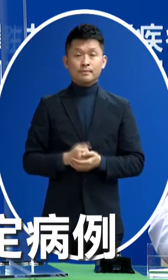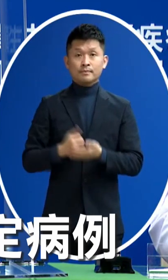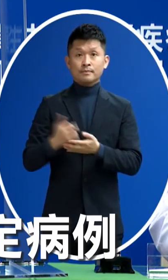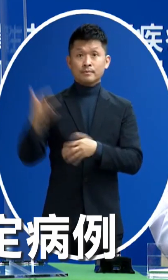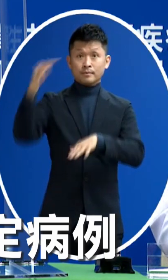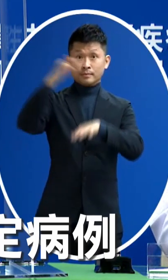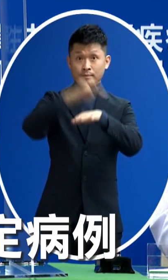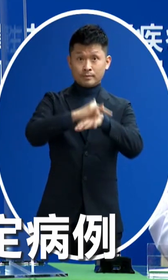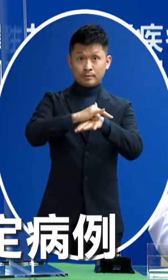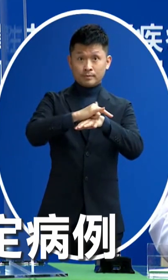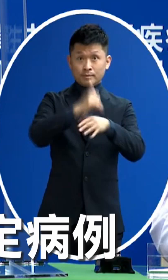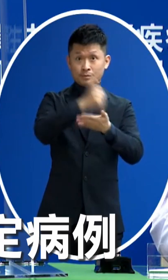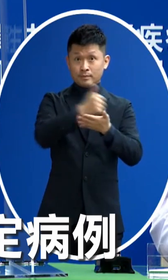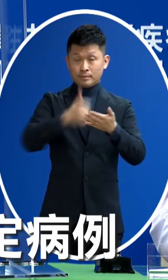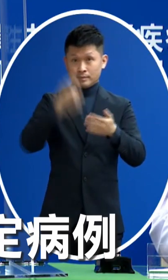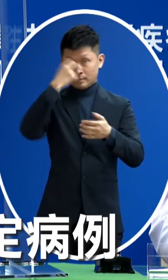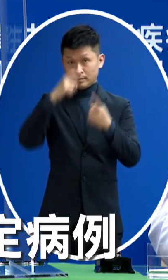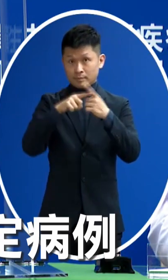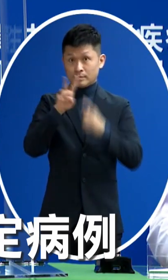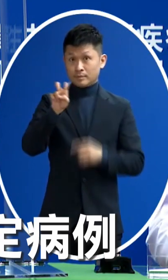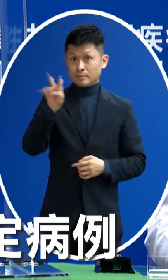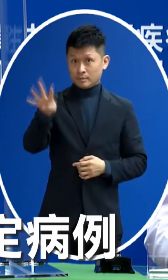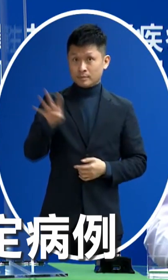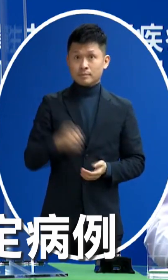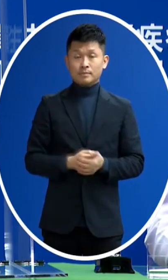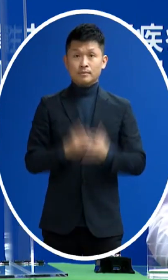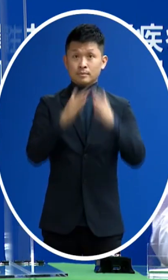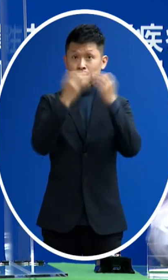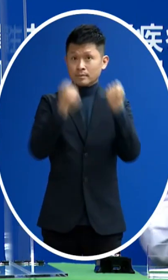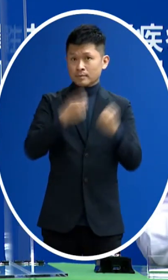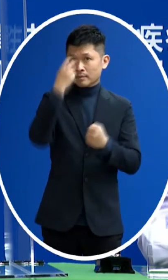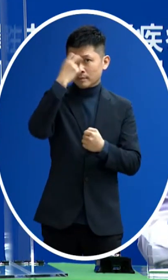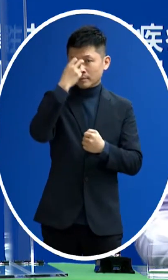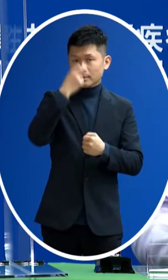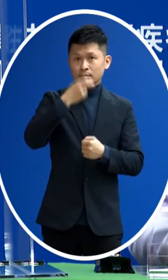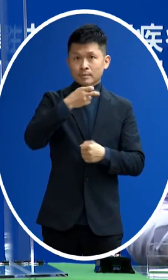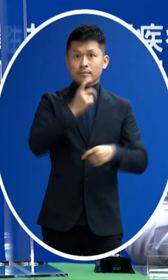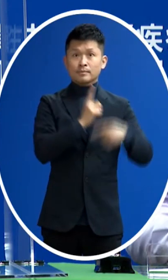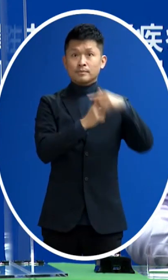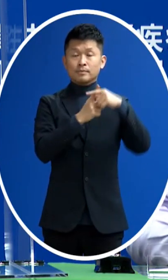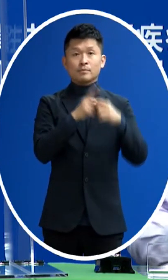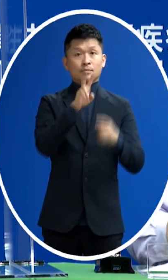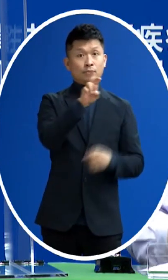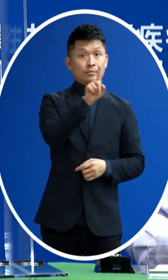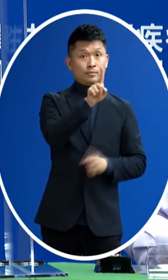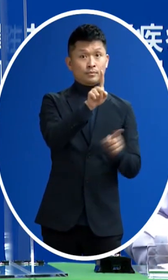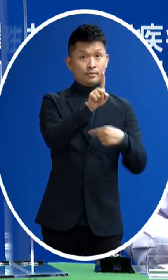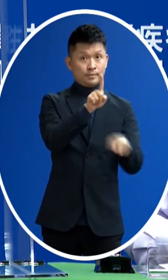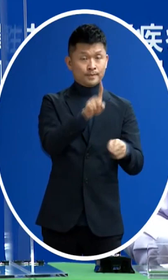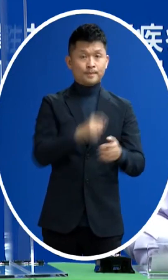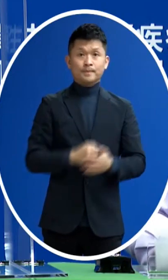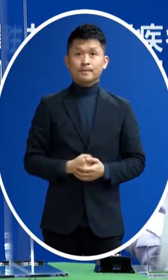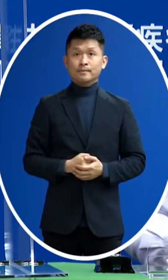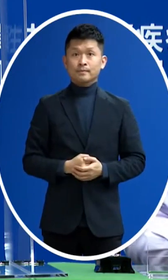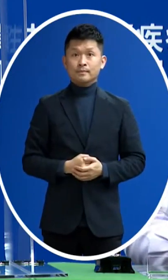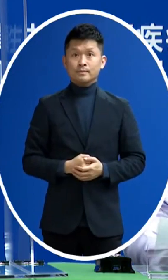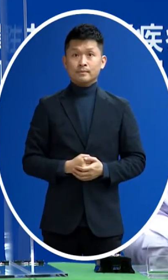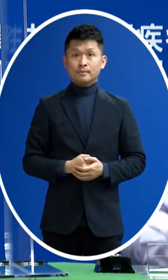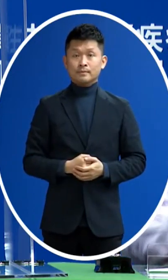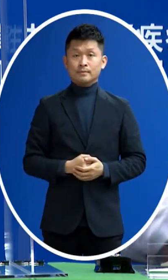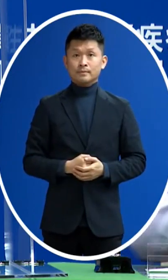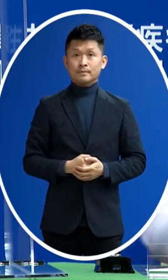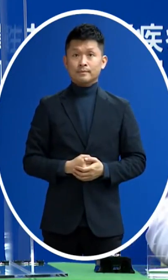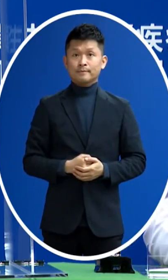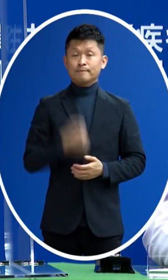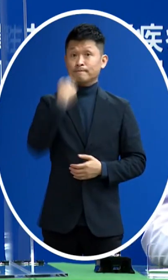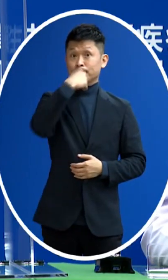地采检24例，那在居家检疫中采检有21例，那这4里